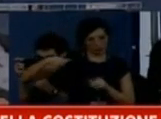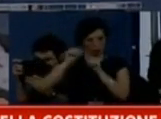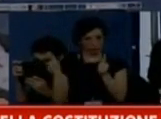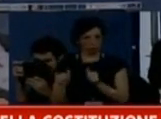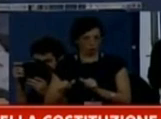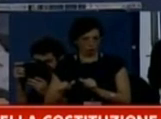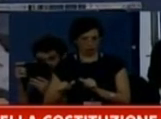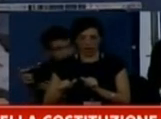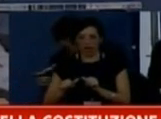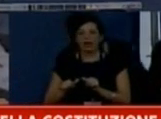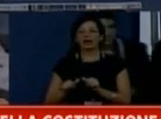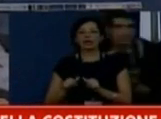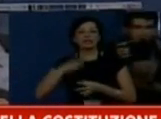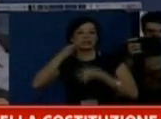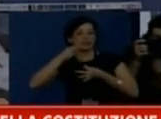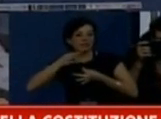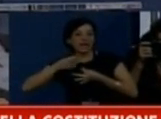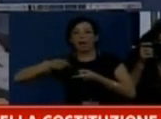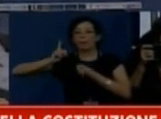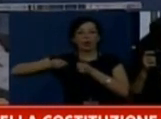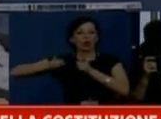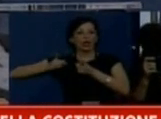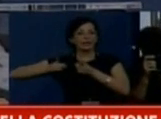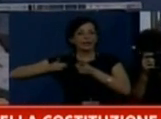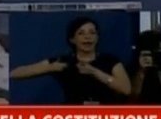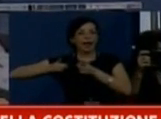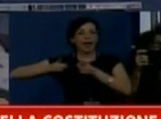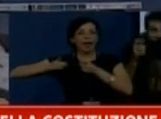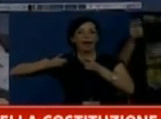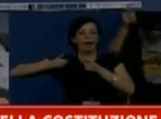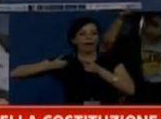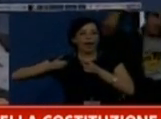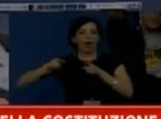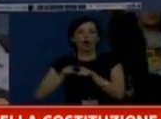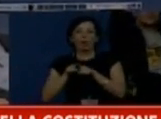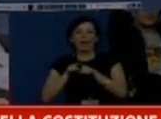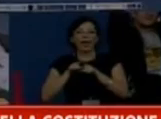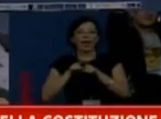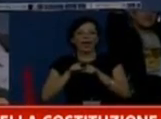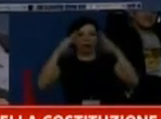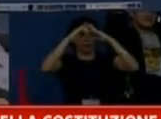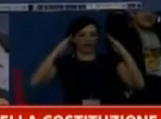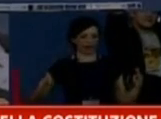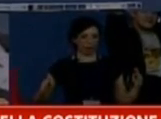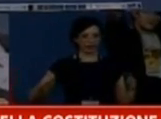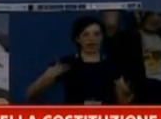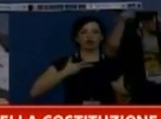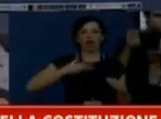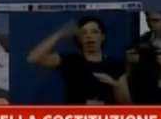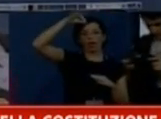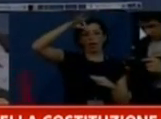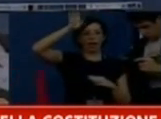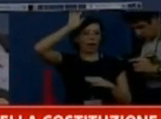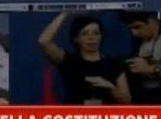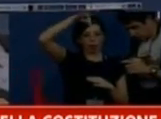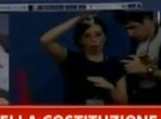concepire la politica dall'alto, un'investitura di un capo che ci comanda. Noi vogliamo una democrazia